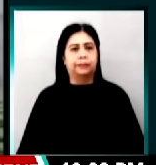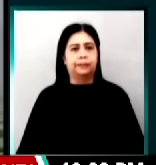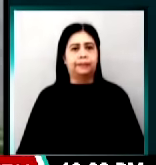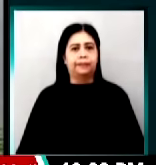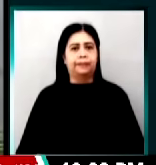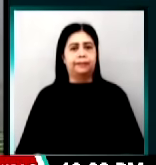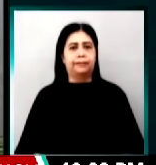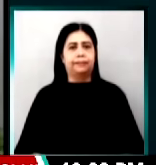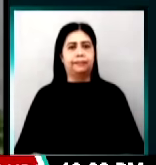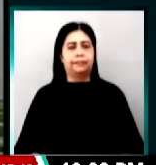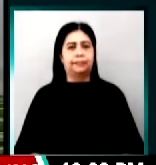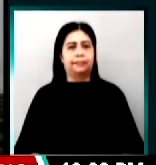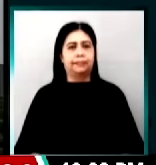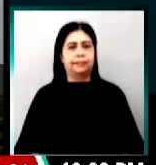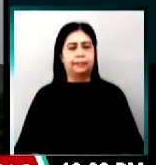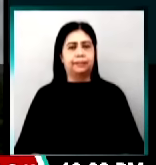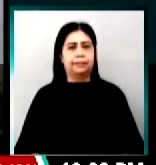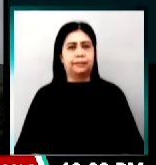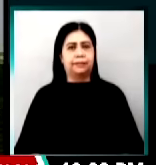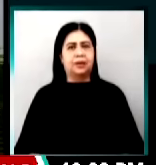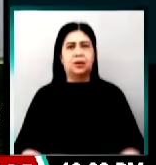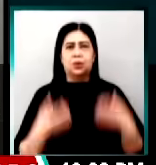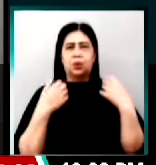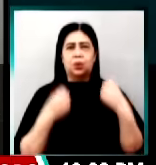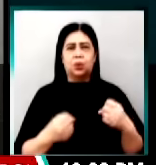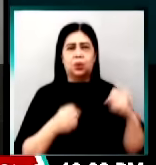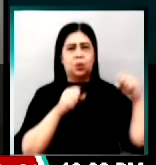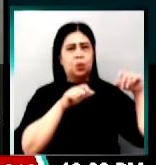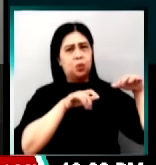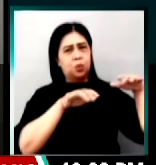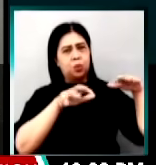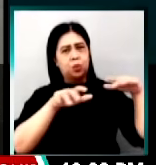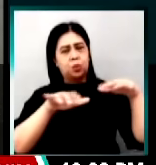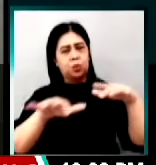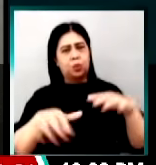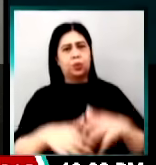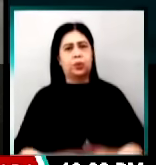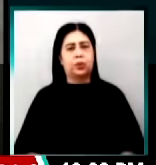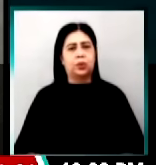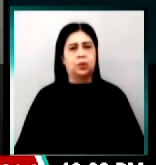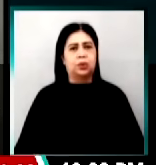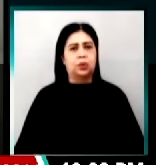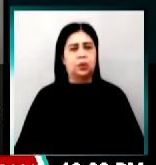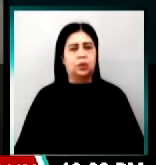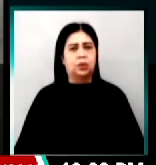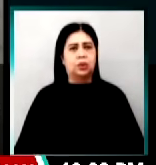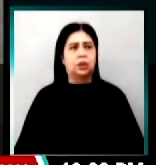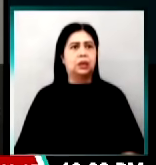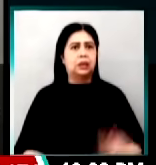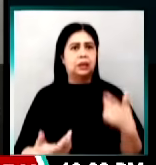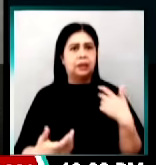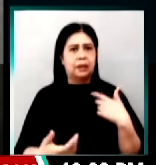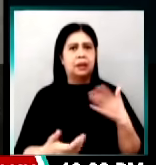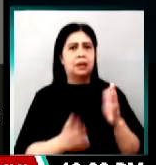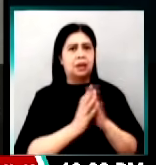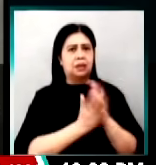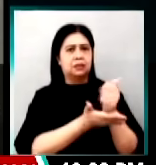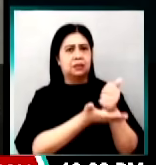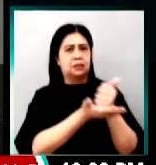Paano? Ang lakas ng agos! Ayan, ako may nahingi ng tulong.